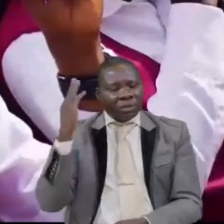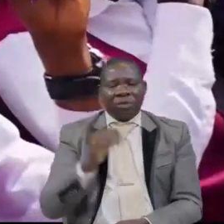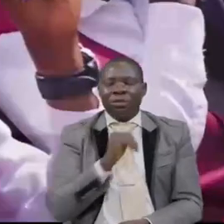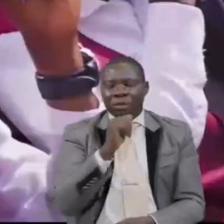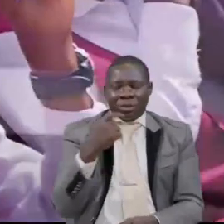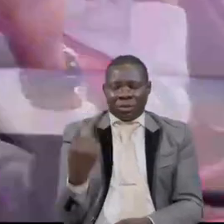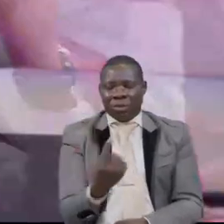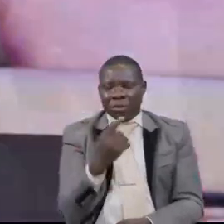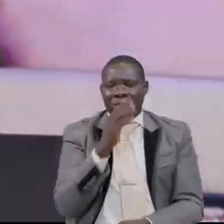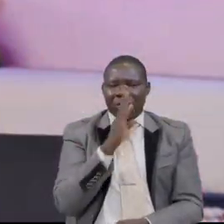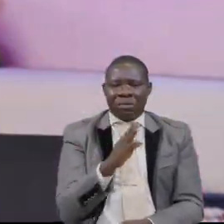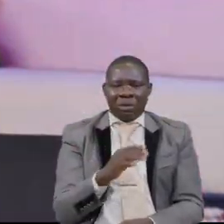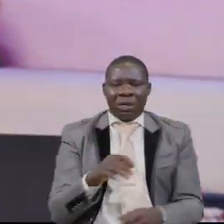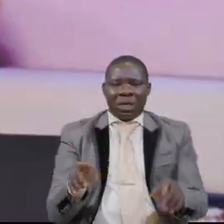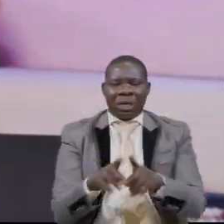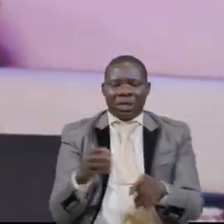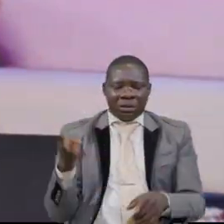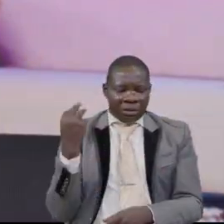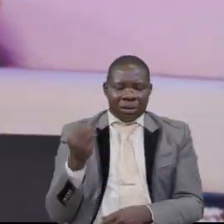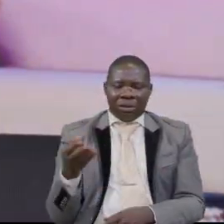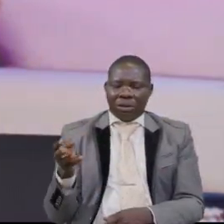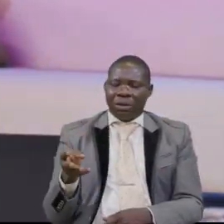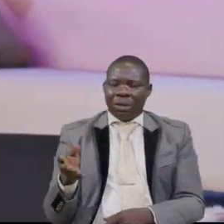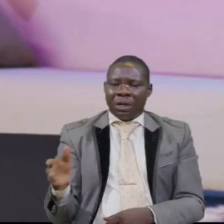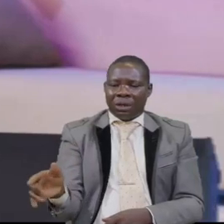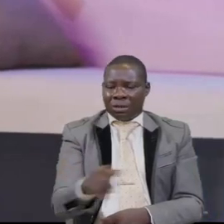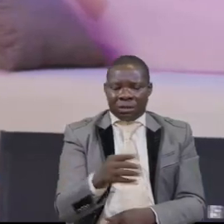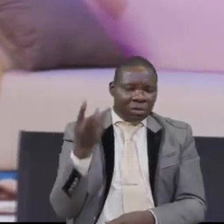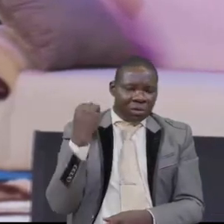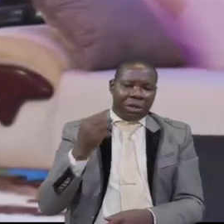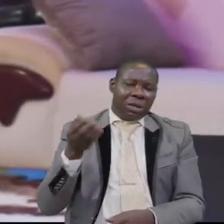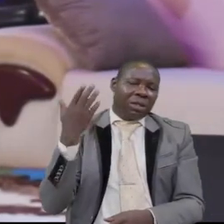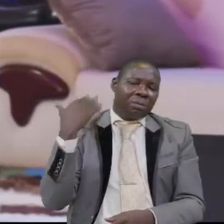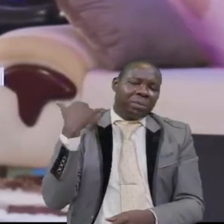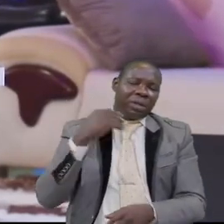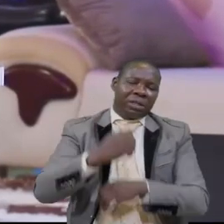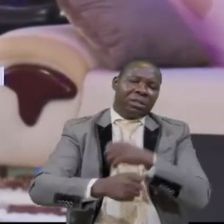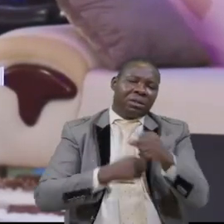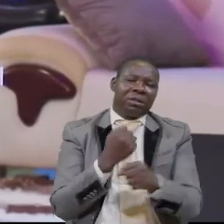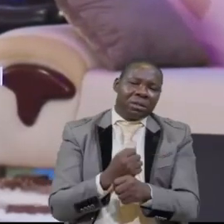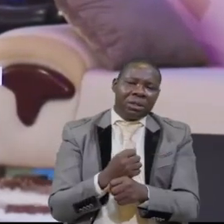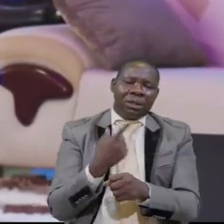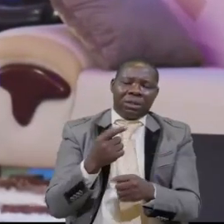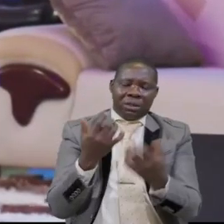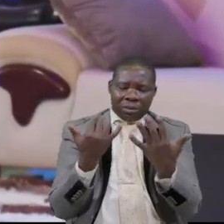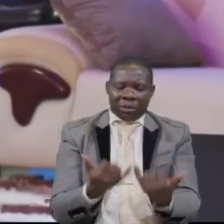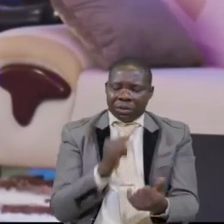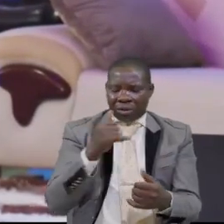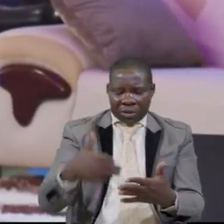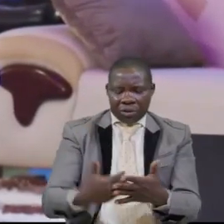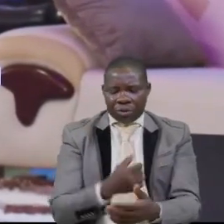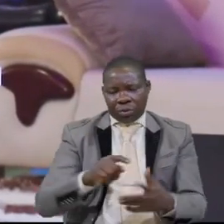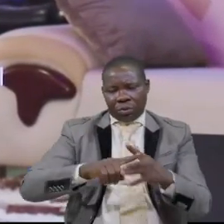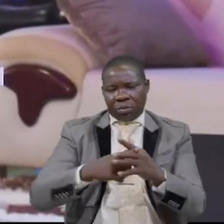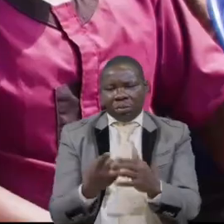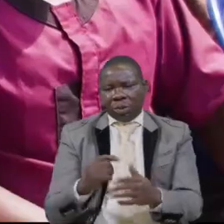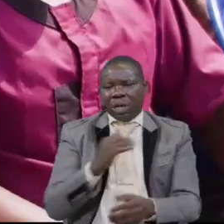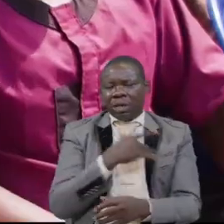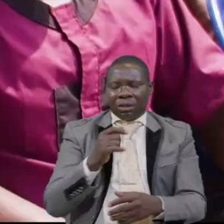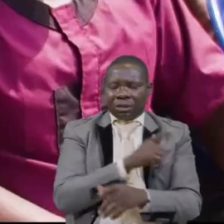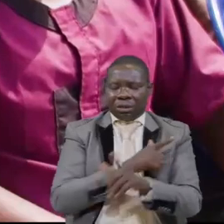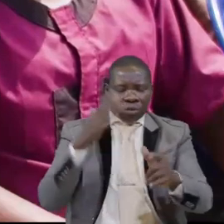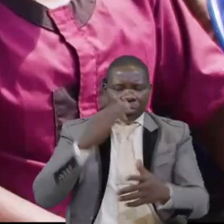toujours pas comme elles ont été présent un nouveau début et le Seigneur va te